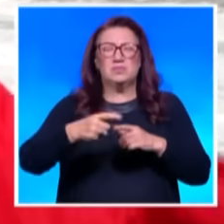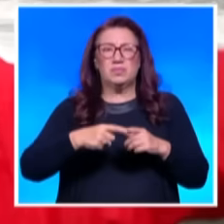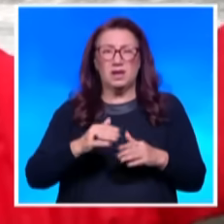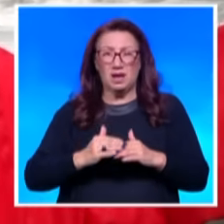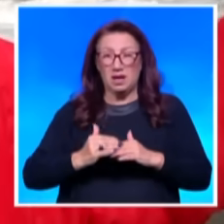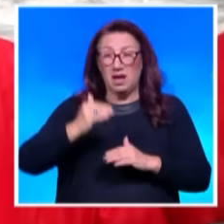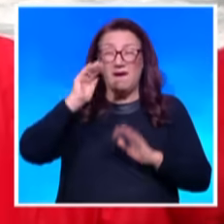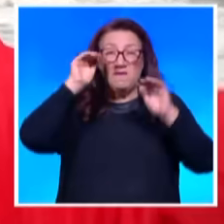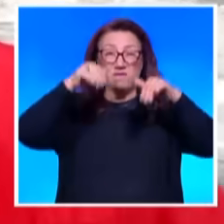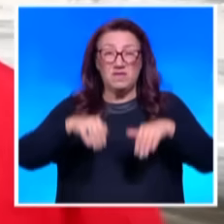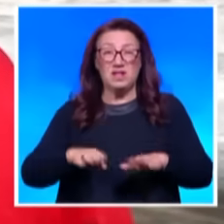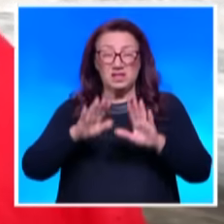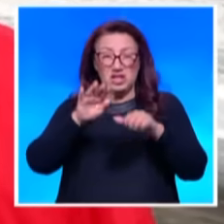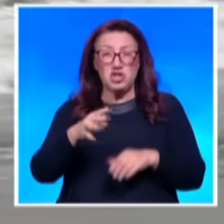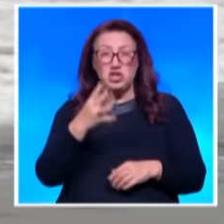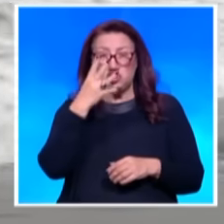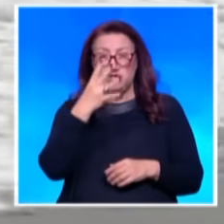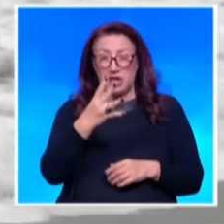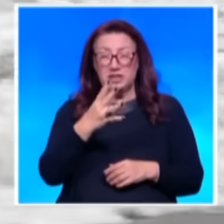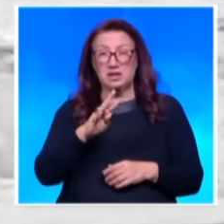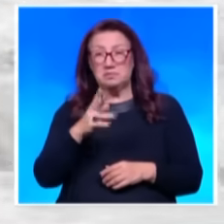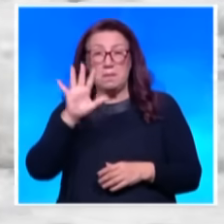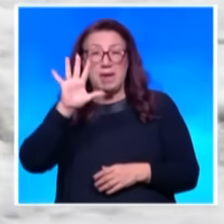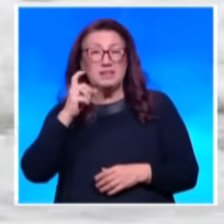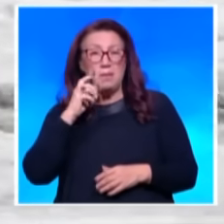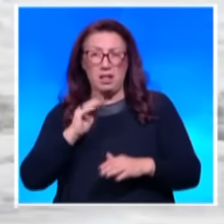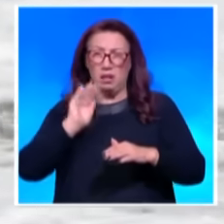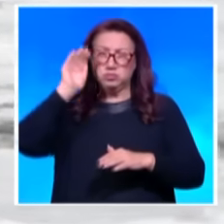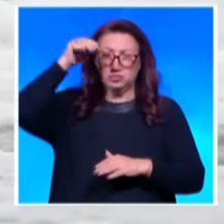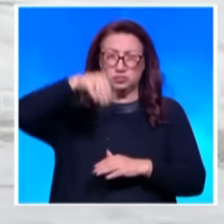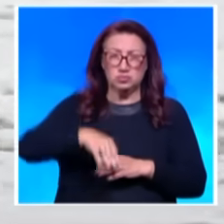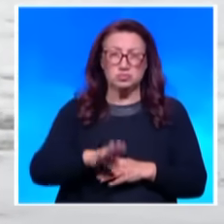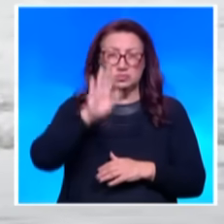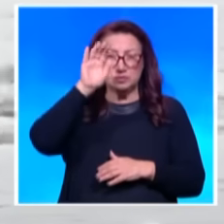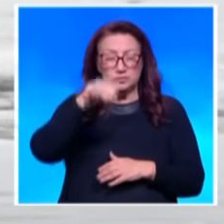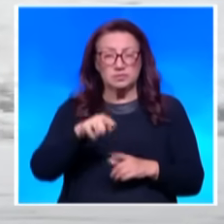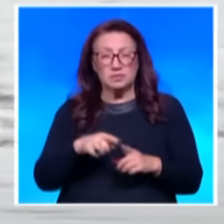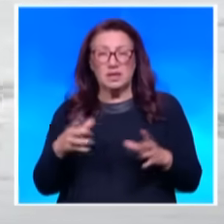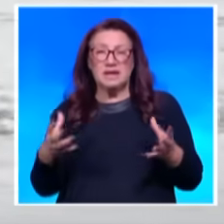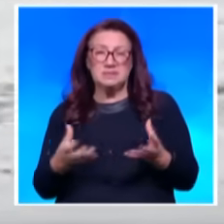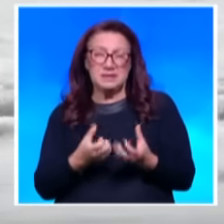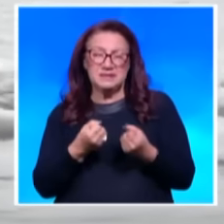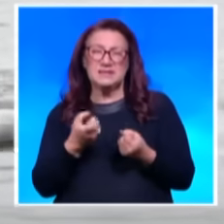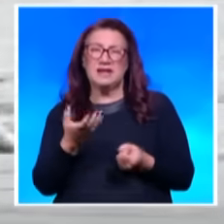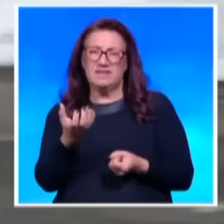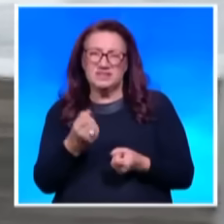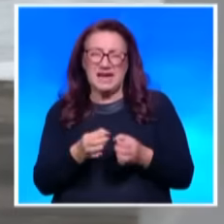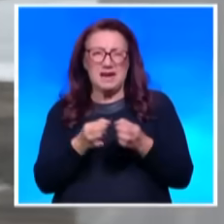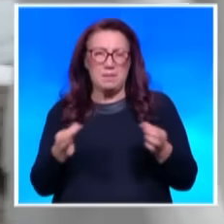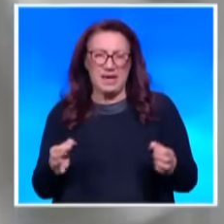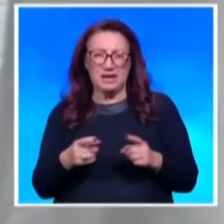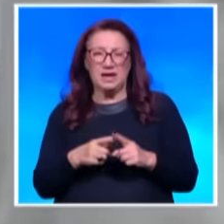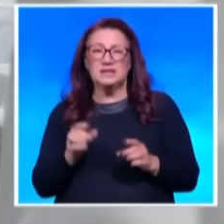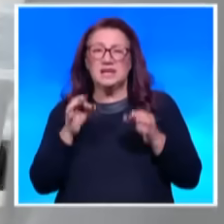виждате, че откъдето са погледени, много е страшно. Спасителите са взели и допълнителни мерки за сигурност, за да